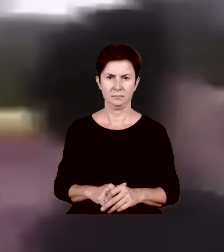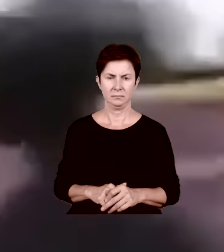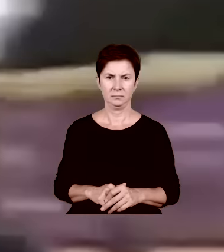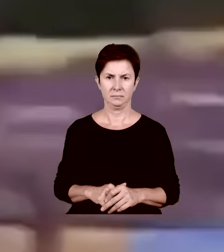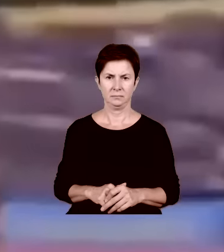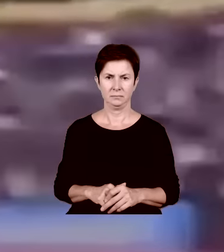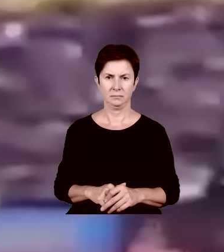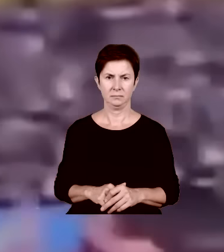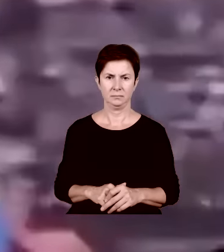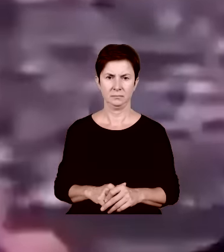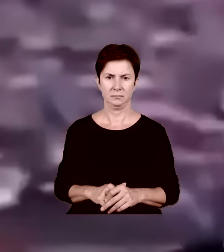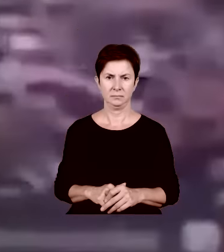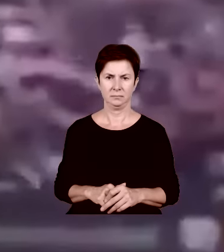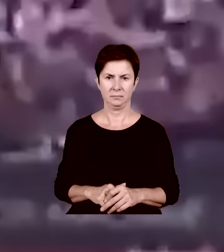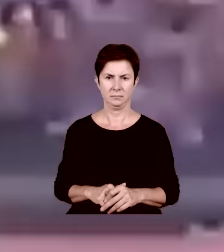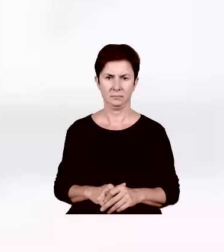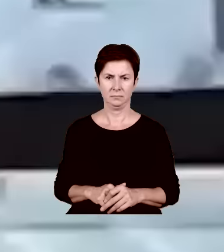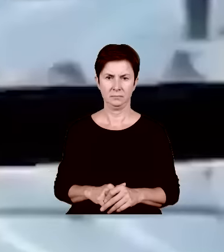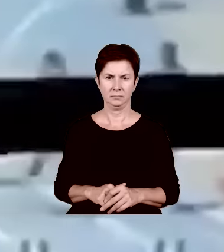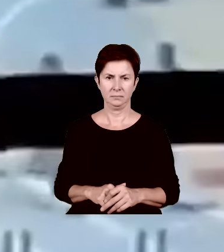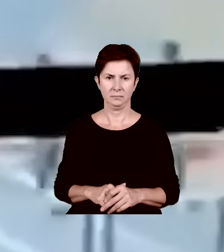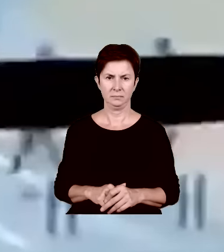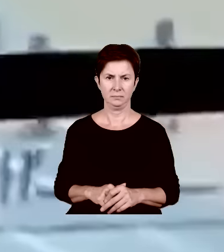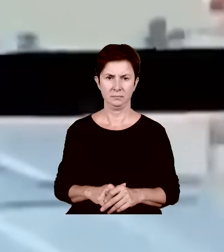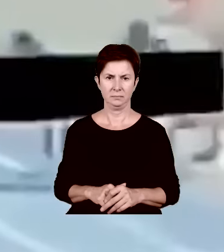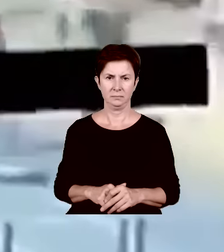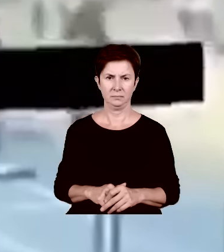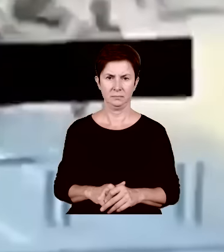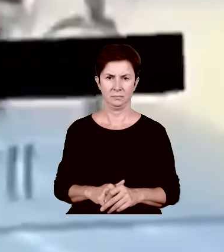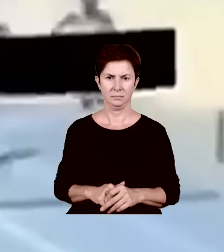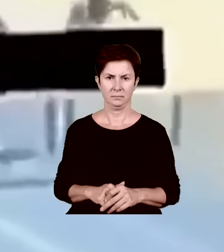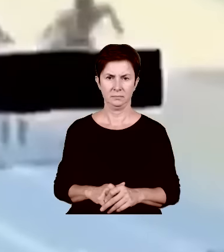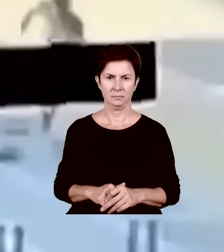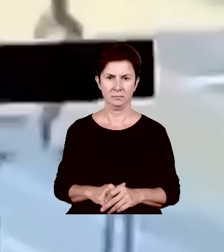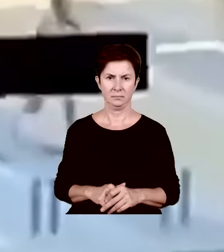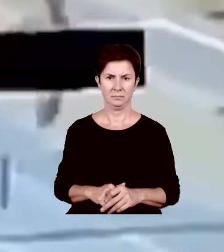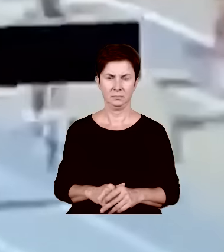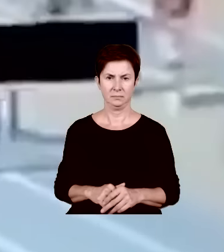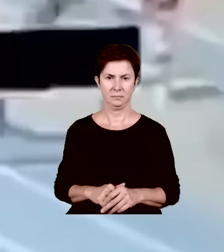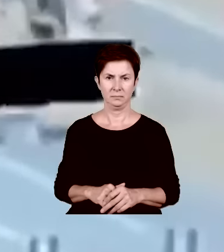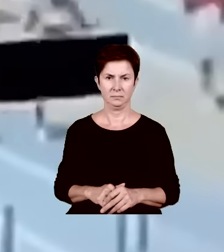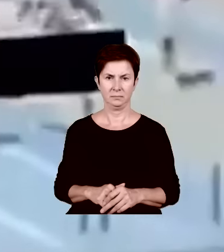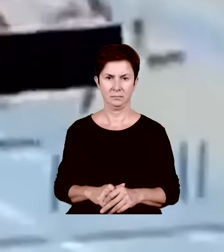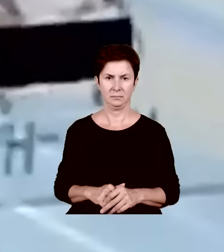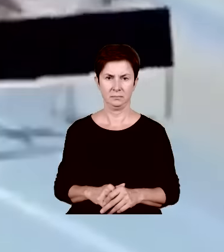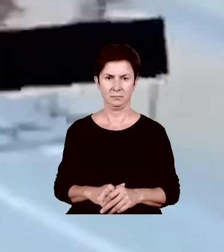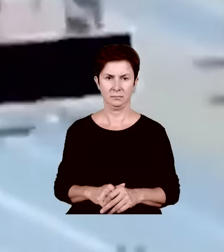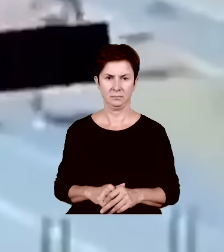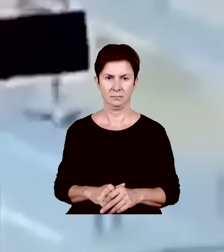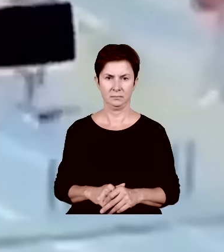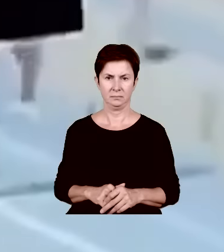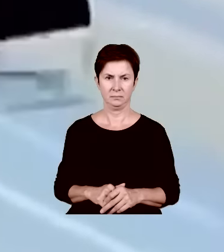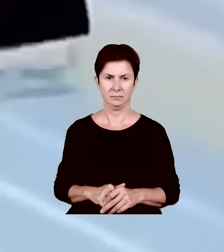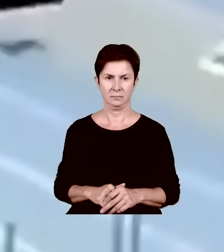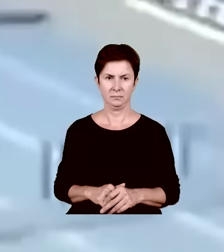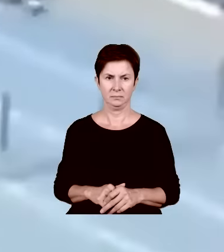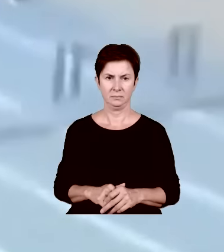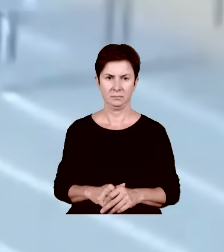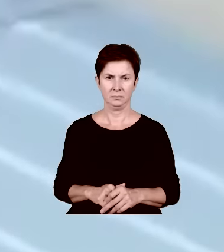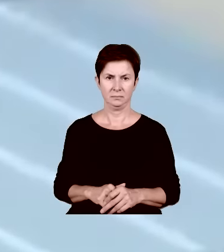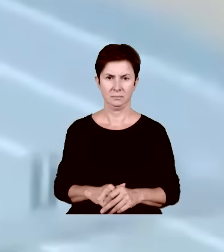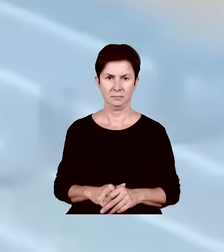21 sale az Kenya. 400 متر با مانر براتون گزارش میکنیم. دونده کوبایی توی خط 5 جلو افتاده. دونده روس